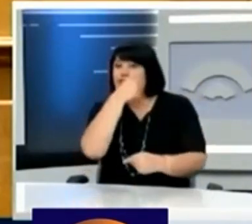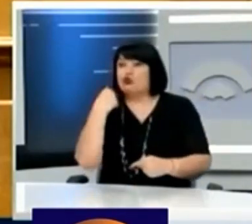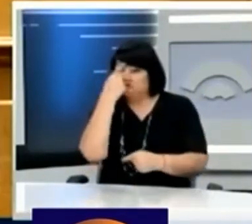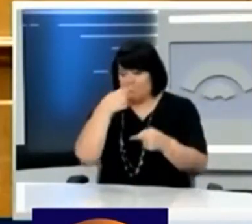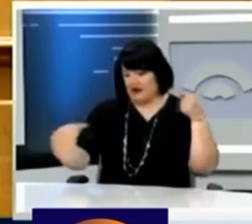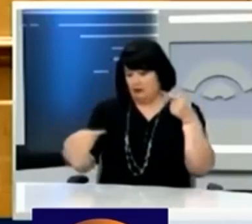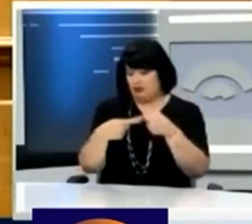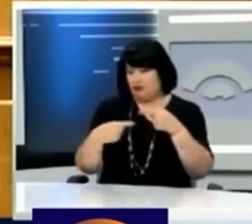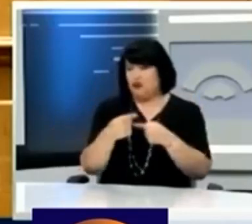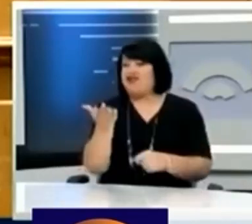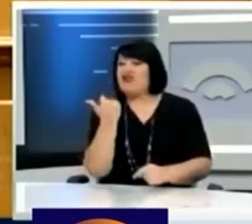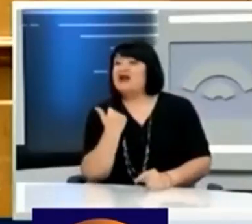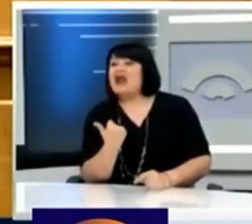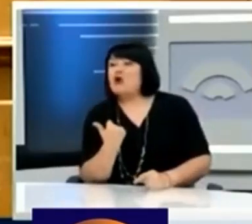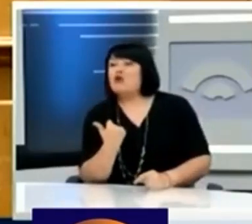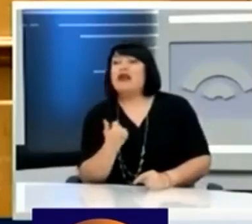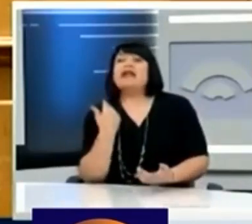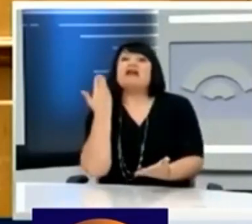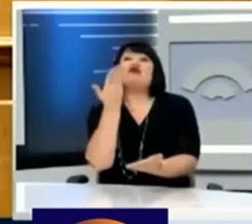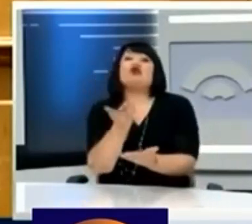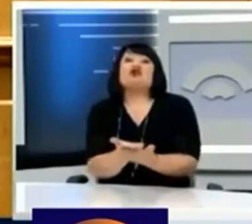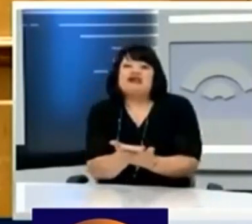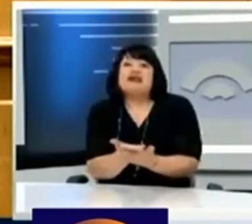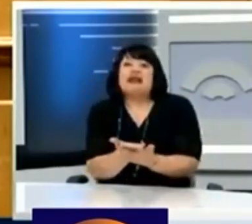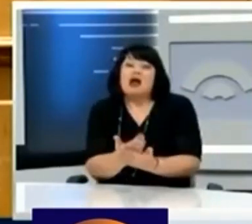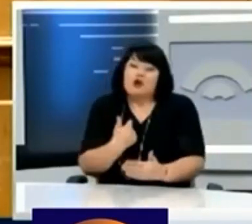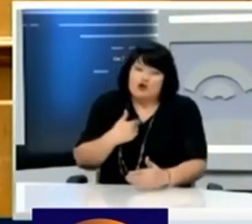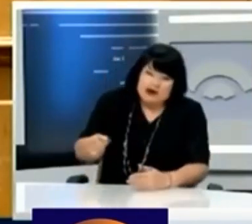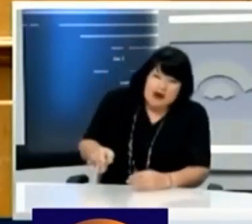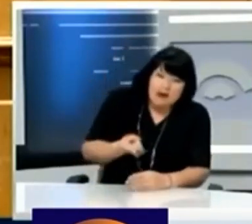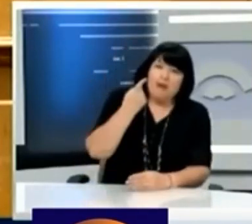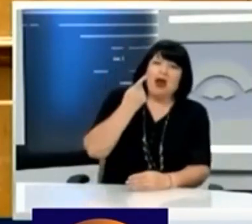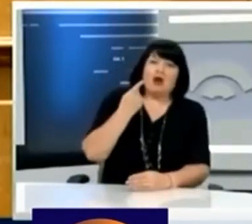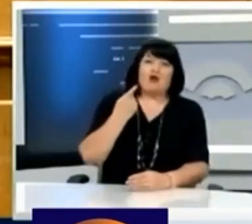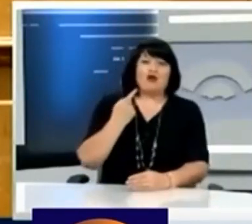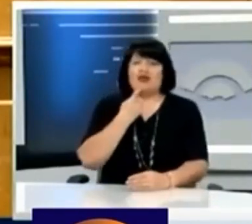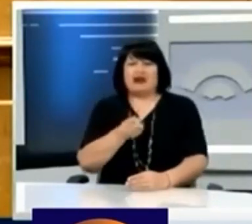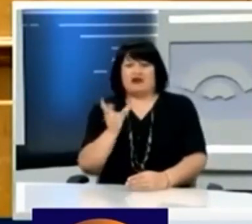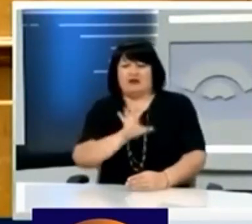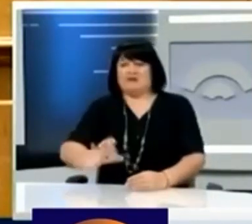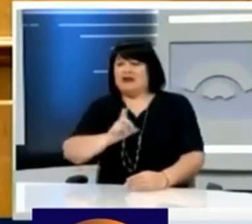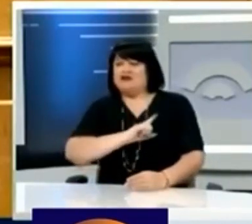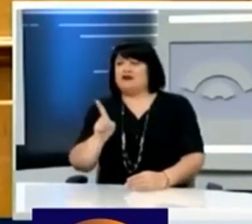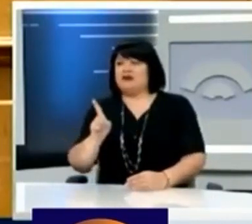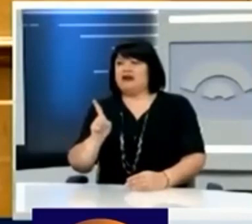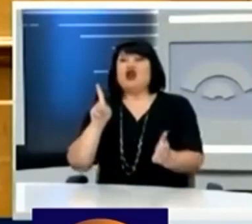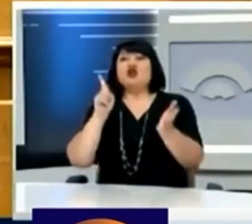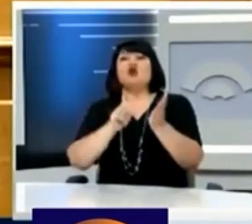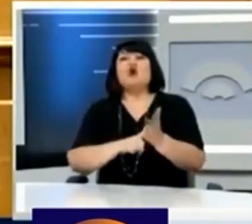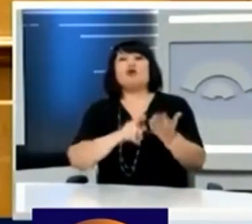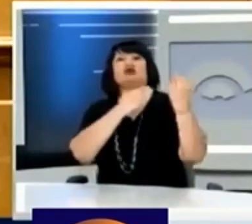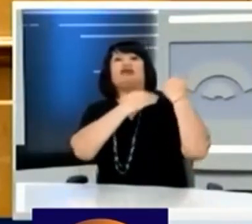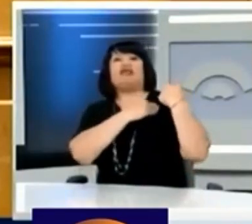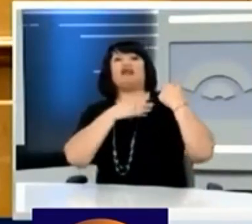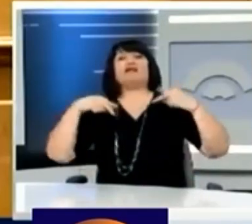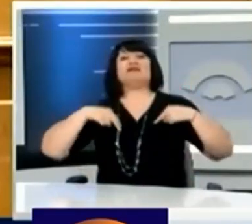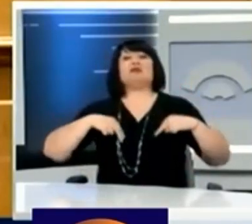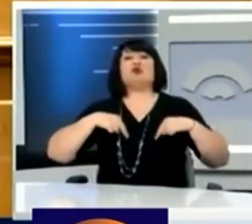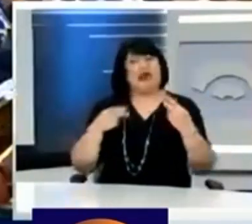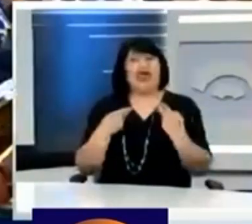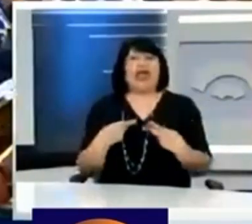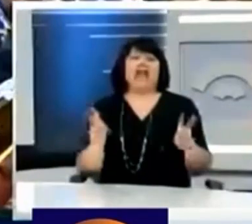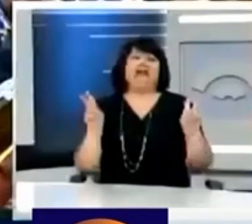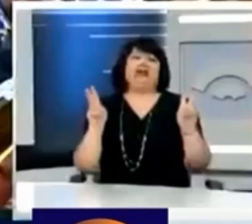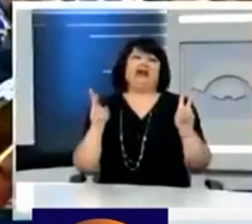προσωπική αντιδικία. Γι' αυτό ζητάω να πάω. Εγώ δεν λέω να μην το ψάξω. Να πάω με τον νόμο περί ευθύνης υπουργών. Αυτό